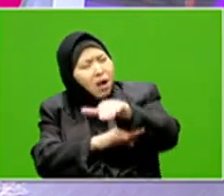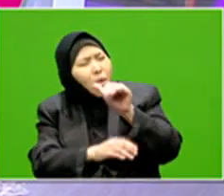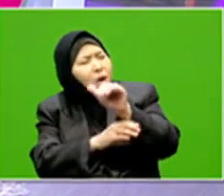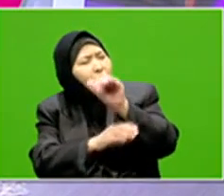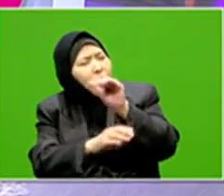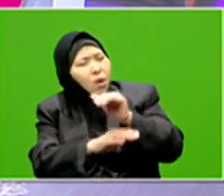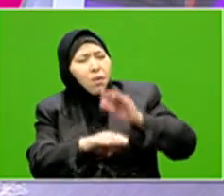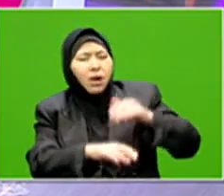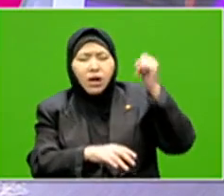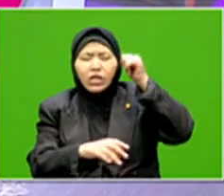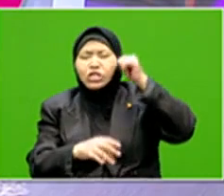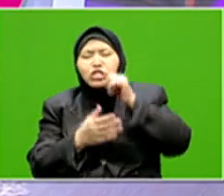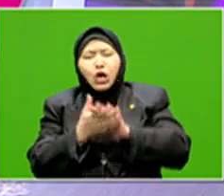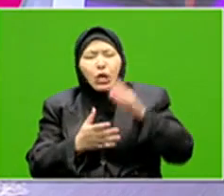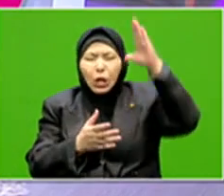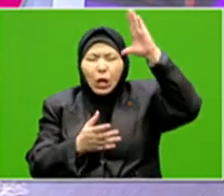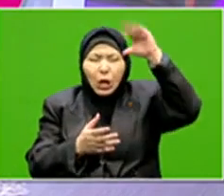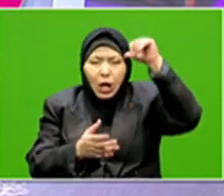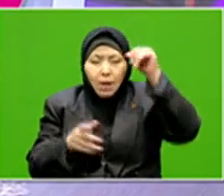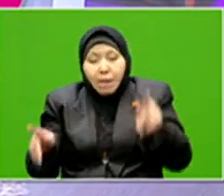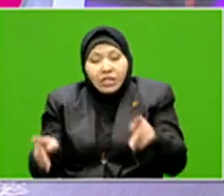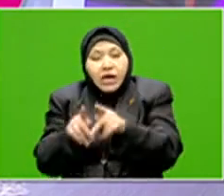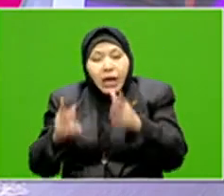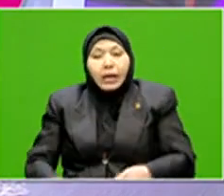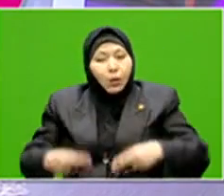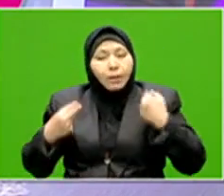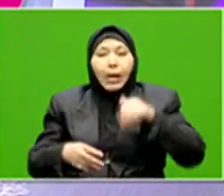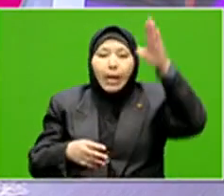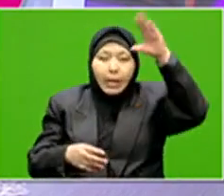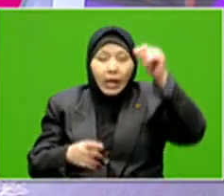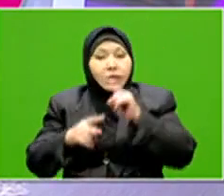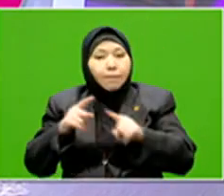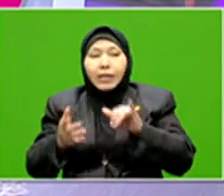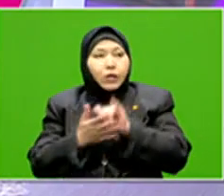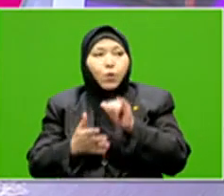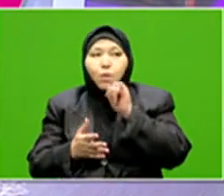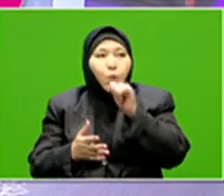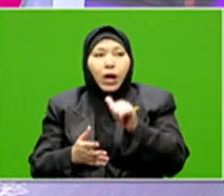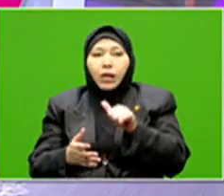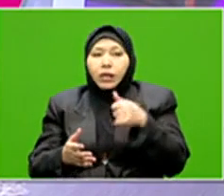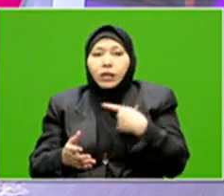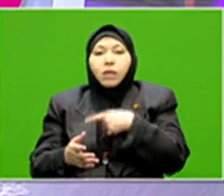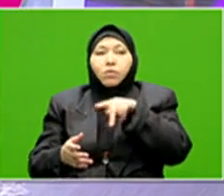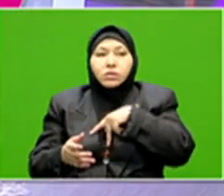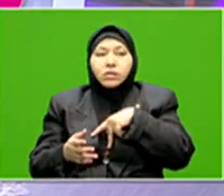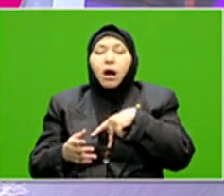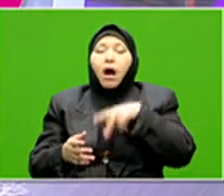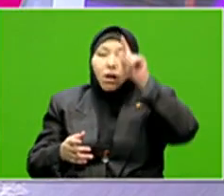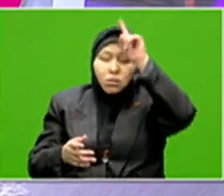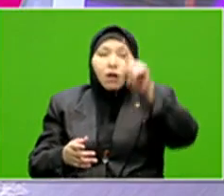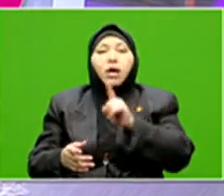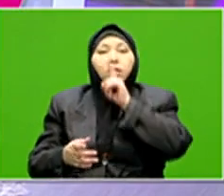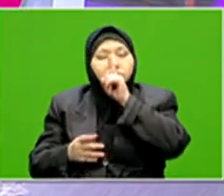degil ataupun isteri yang degil, pasangan yang degil, tetapi itu bukanlah milik kita, milik Allah yang menentukan. Yang